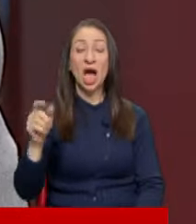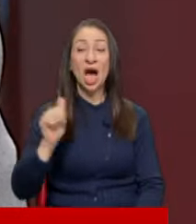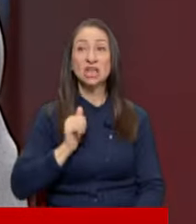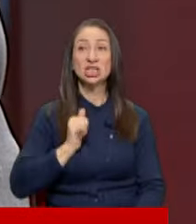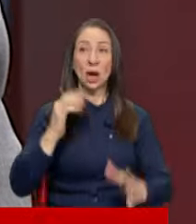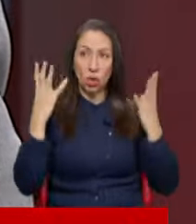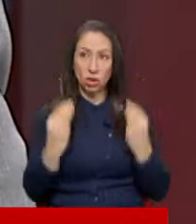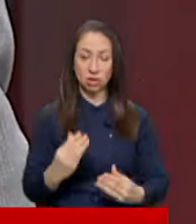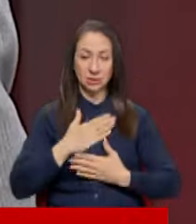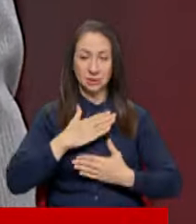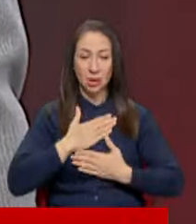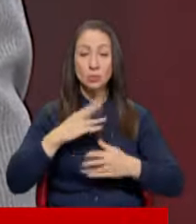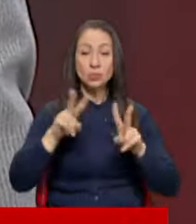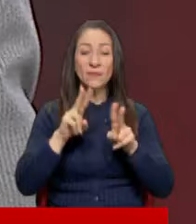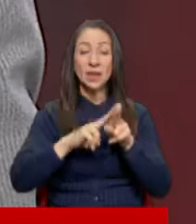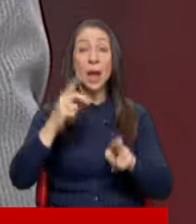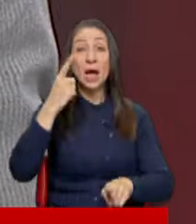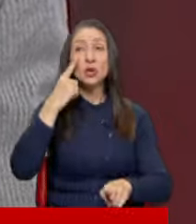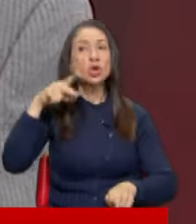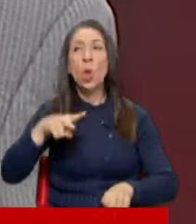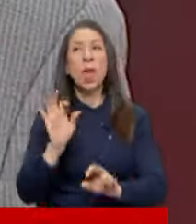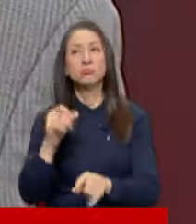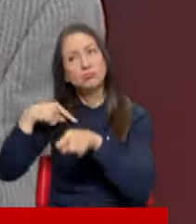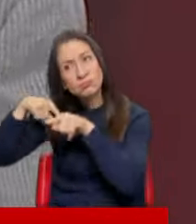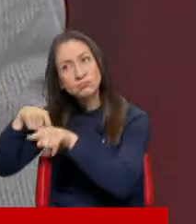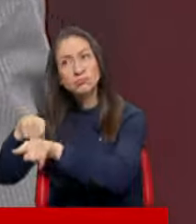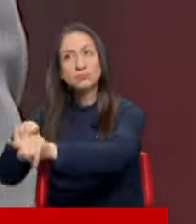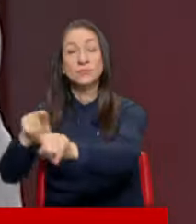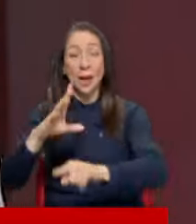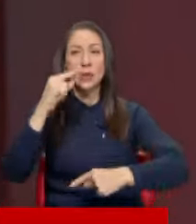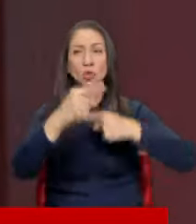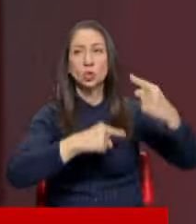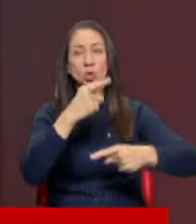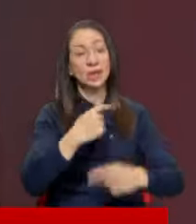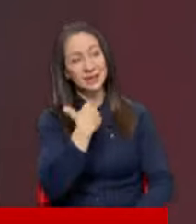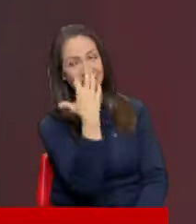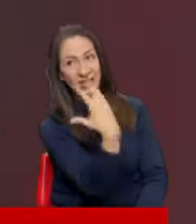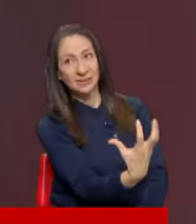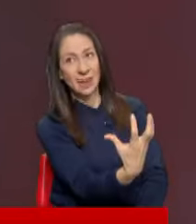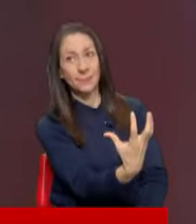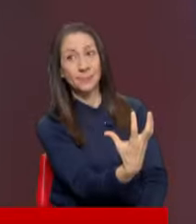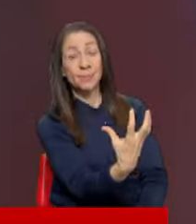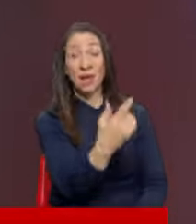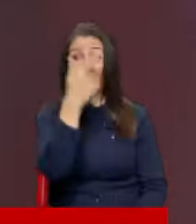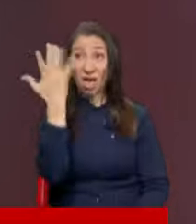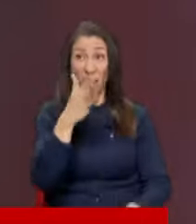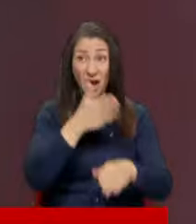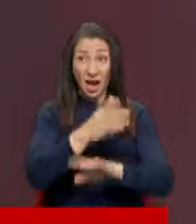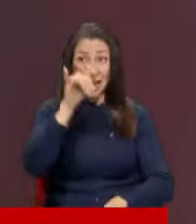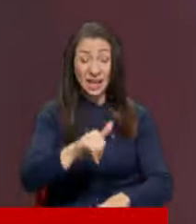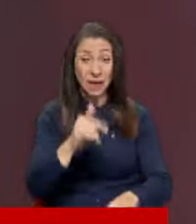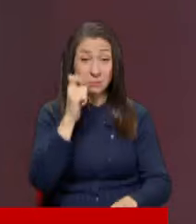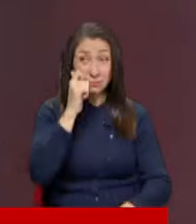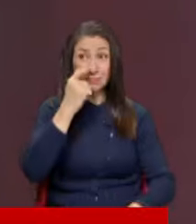asker olacağız Mustafa Kemal Atatürk'ün yolundan gideceğiz ama soysuzlara tavsiyemiz şu eğer hakikaten